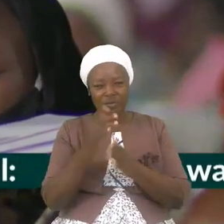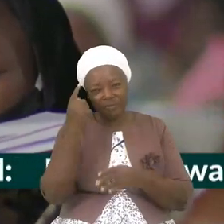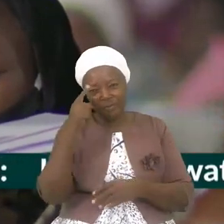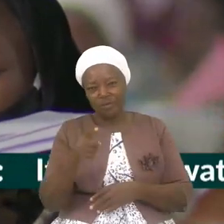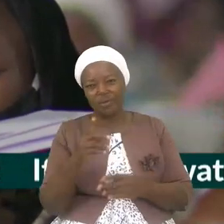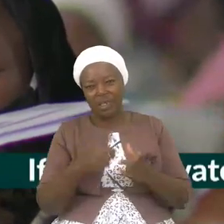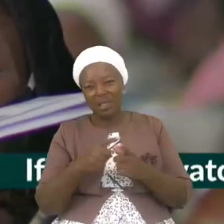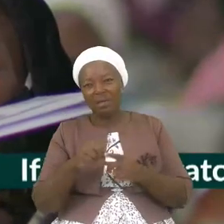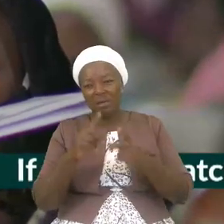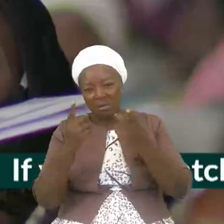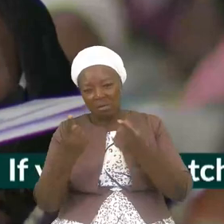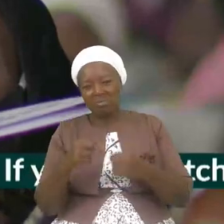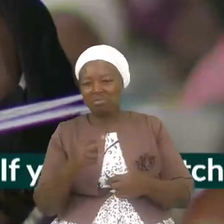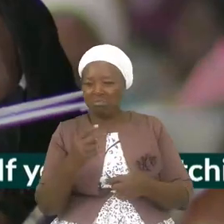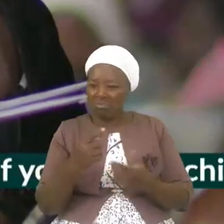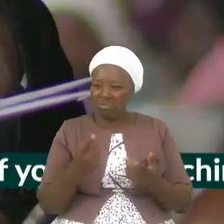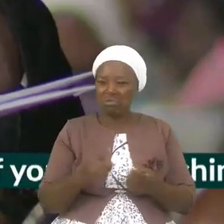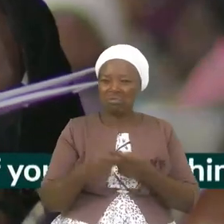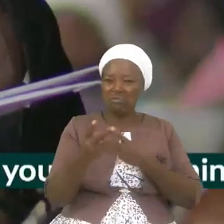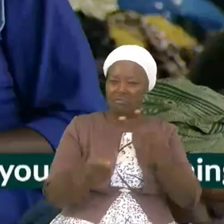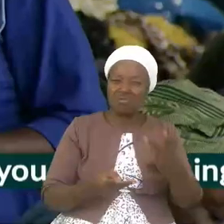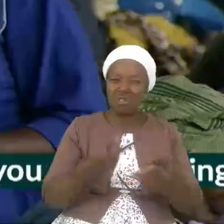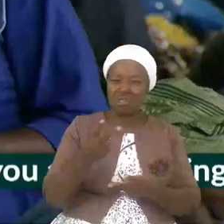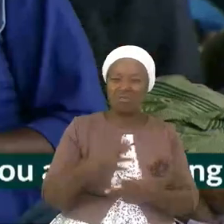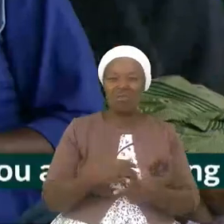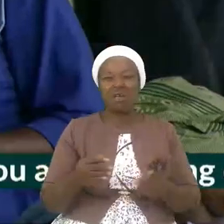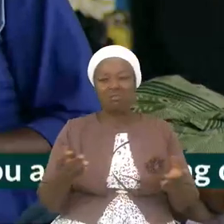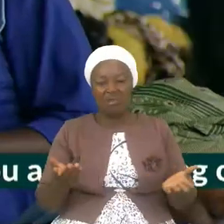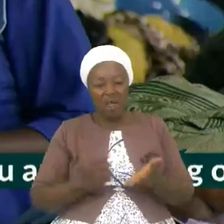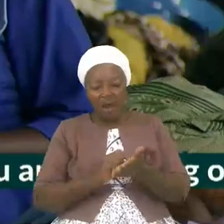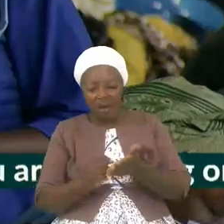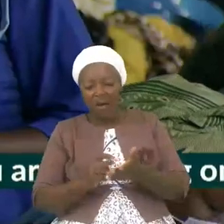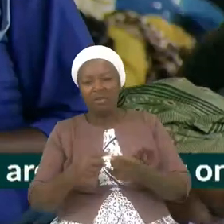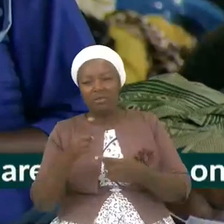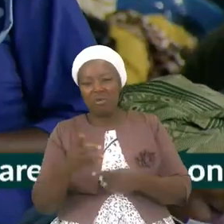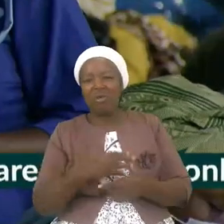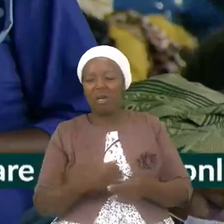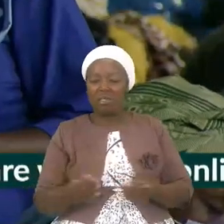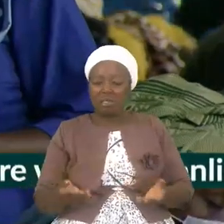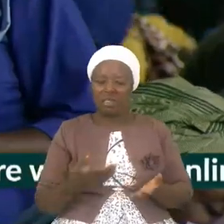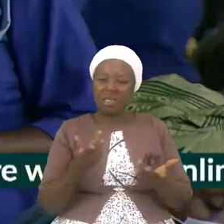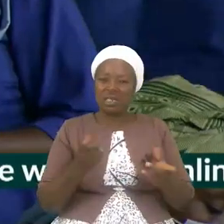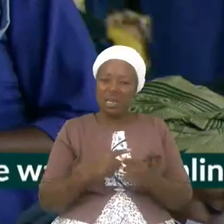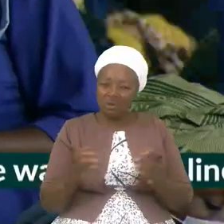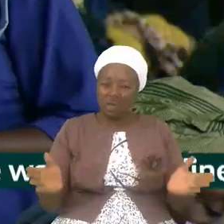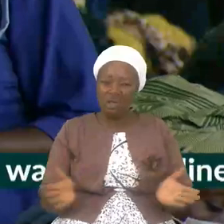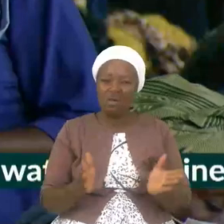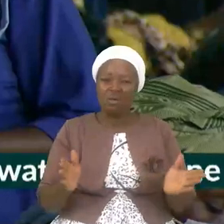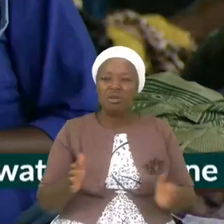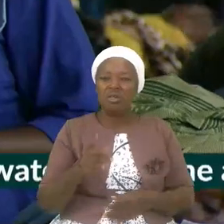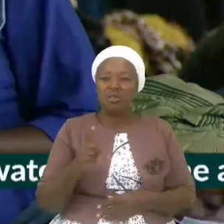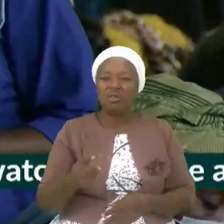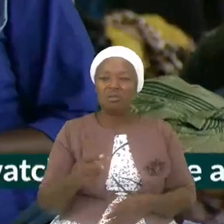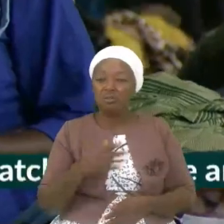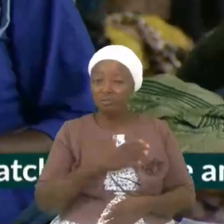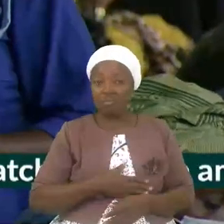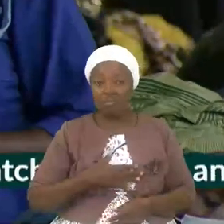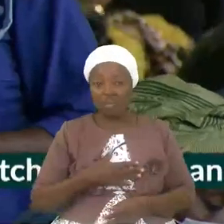le formulaire. Et nous pourrons donc, avec ces formulaires, continuer à prier pour vous, vous encourager, donner les informations